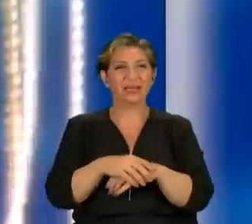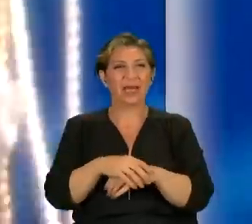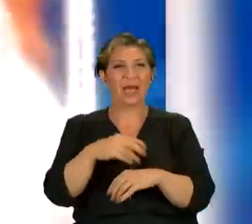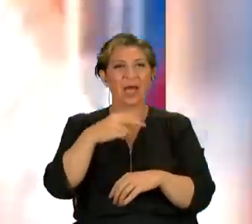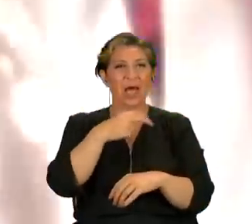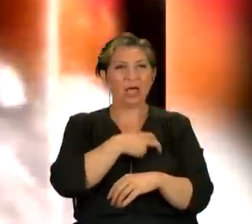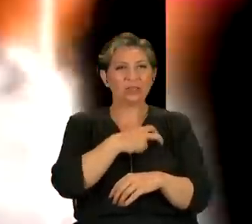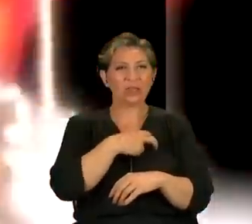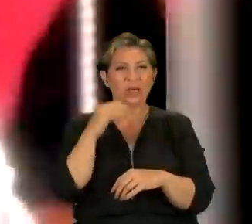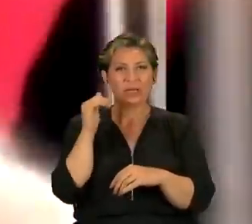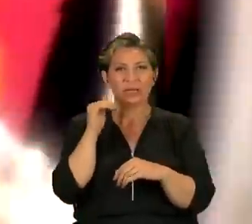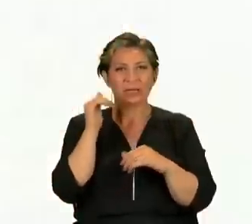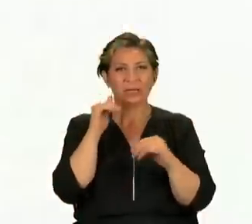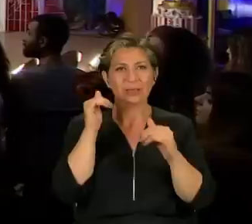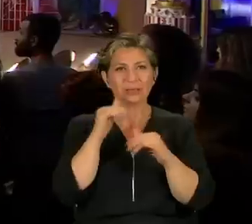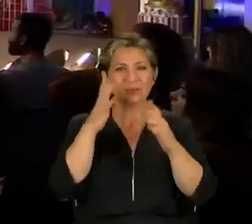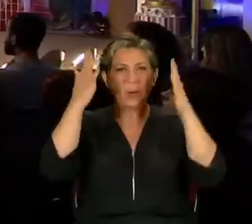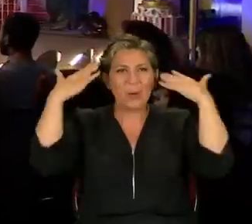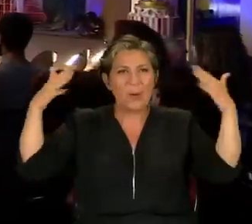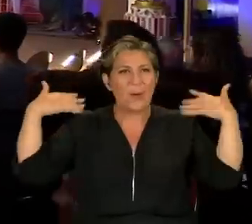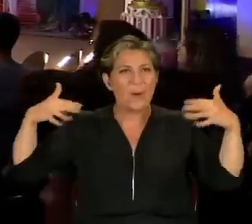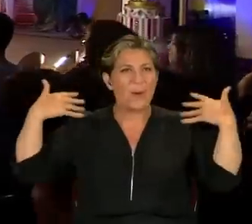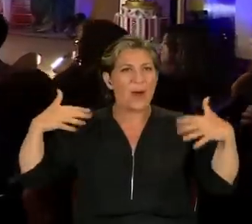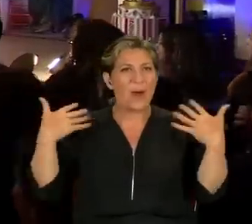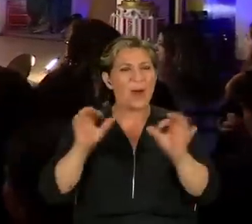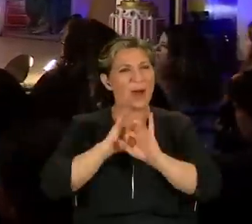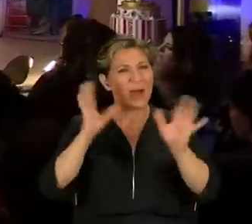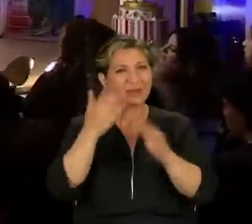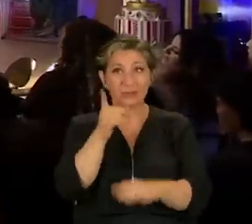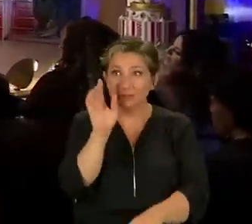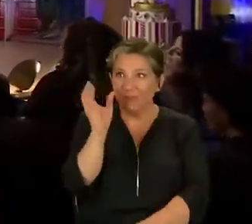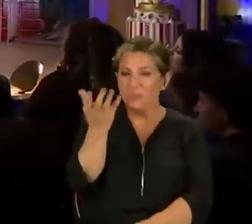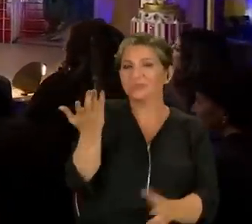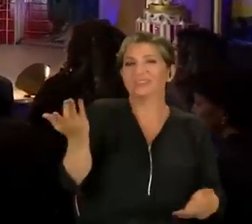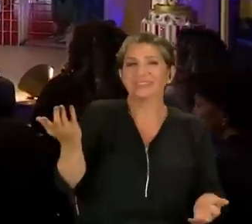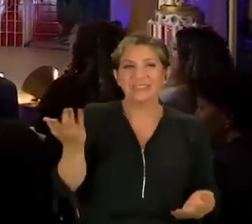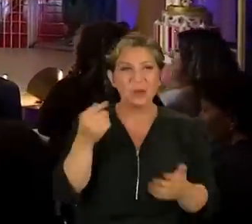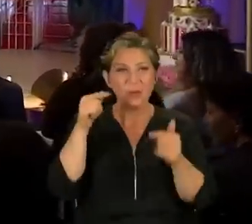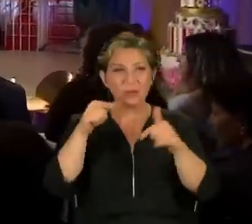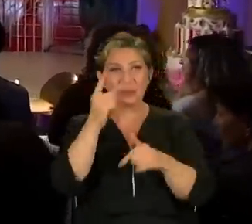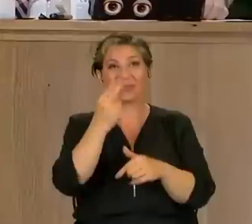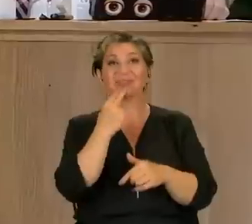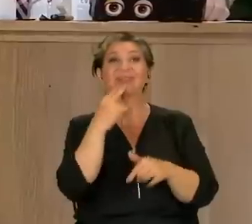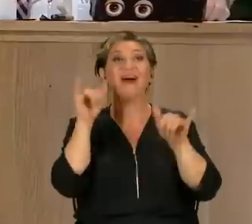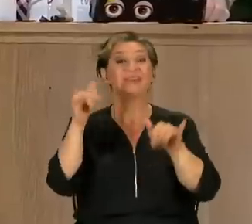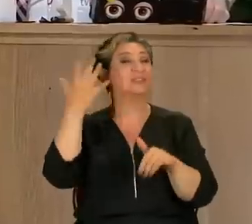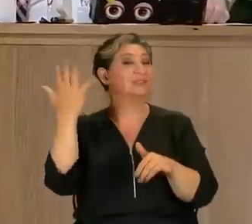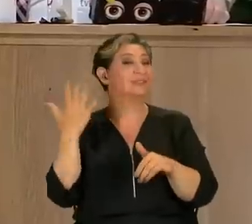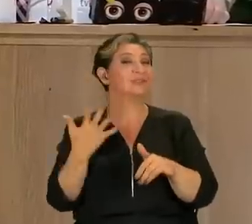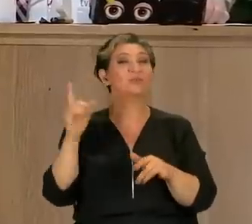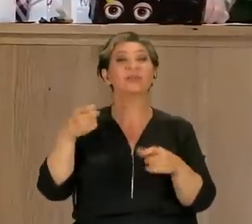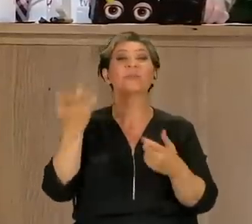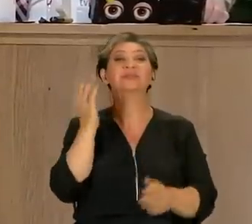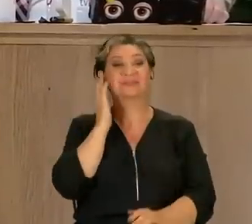Oynat, gönlüm çok şaşırır, aşka geldim. Çok acayip saçlar maçlar filan ya. Sen deli misin? Ya o buradaki bir kızda bulamazsın o